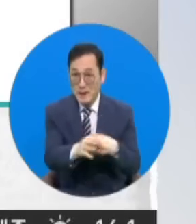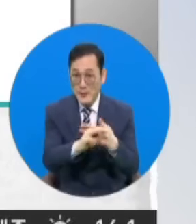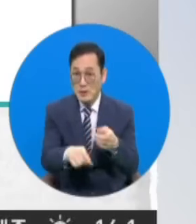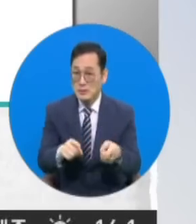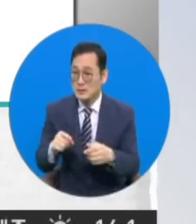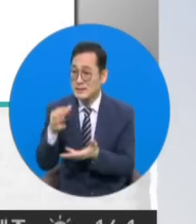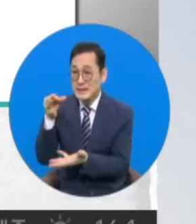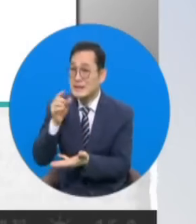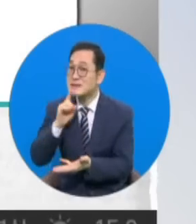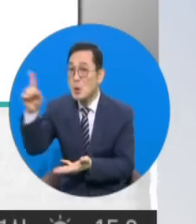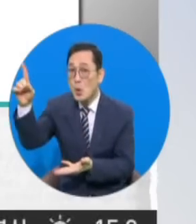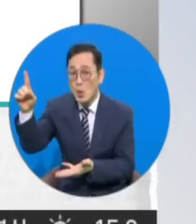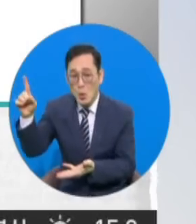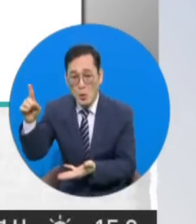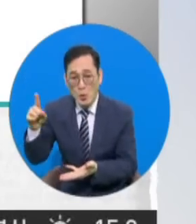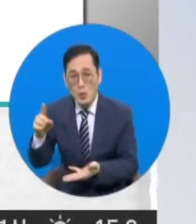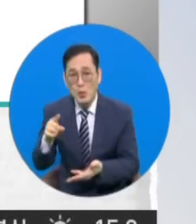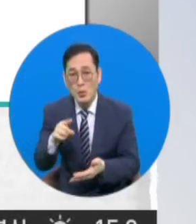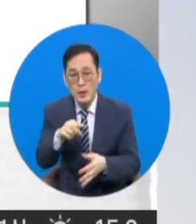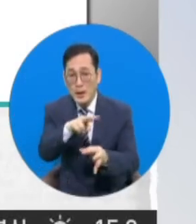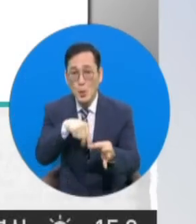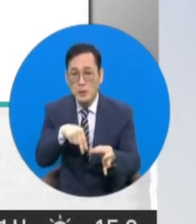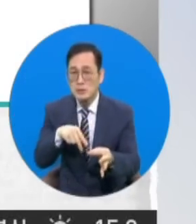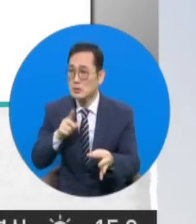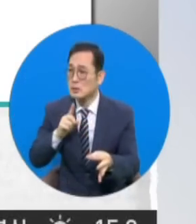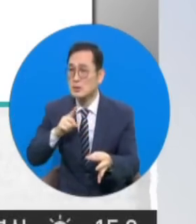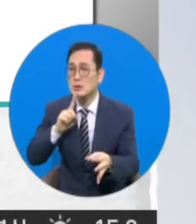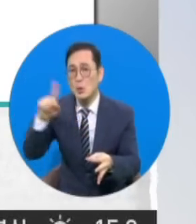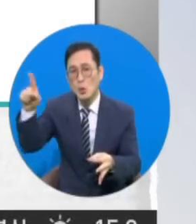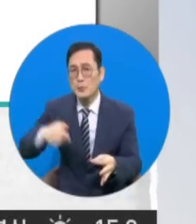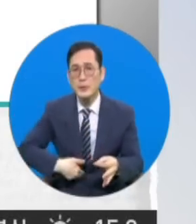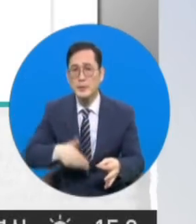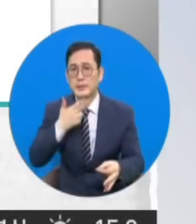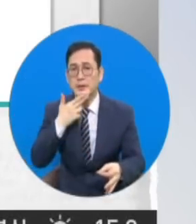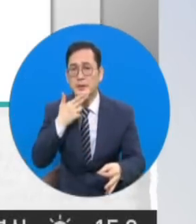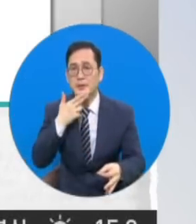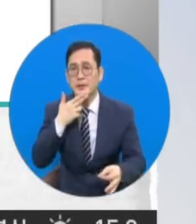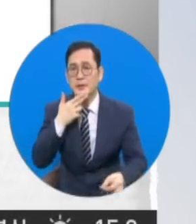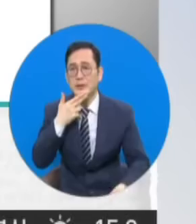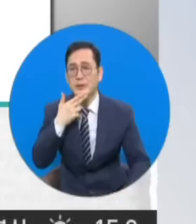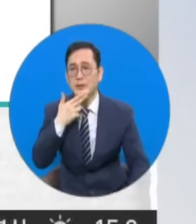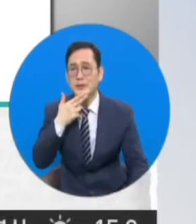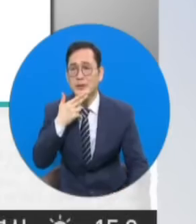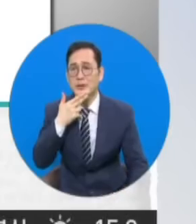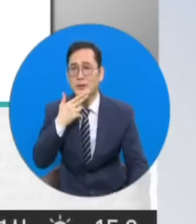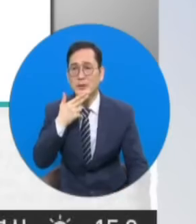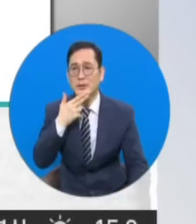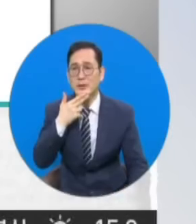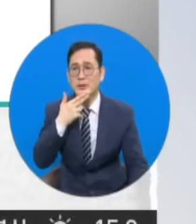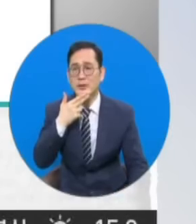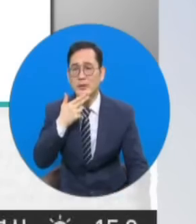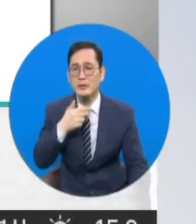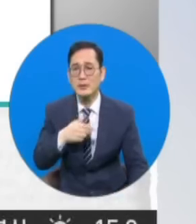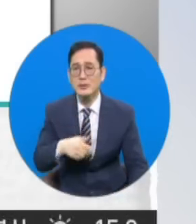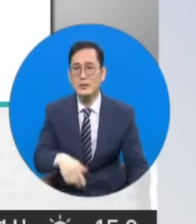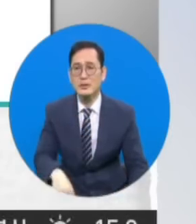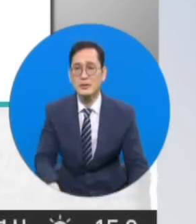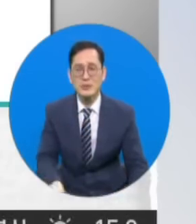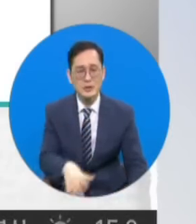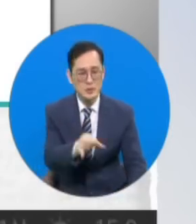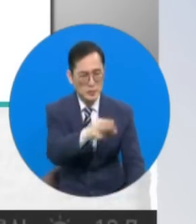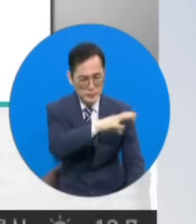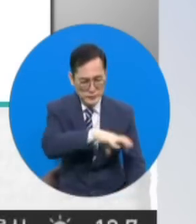거죠 예금 10억이 띡 나왔다 이거죠 만약에 다음에 예금이 뭐 한 1억 2억 줄어들어 있으면 아 그래 그 돈을 그대로